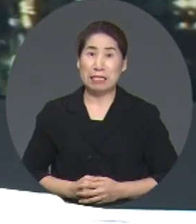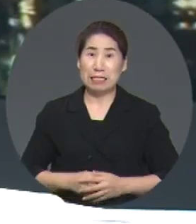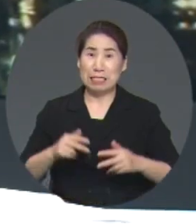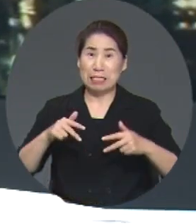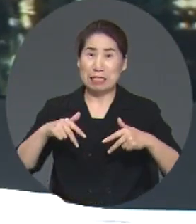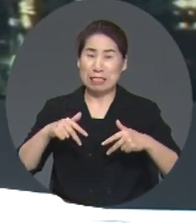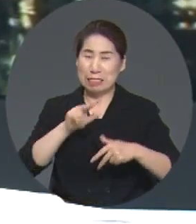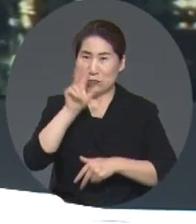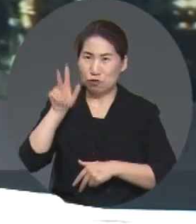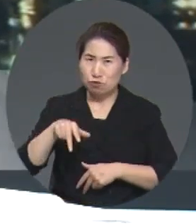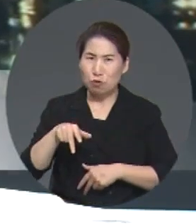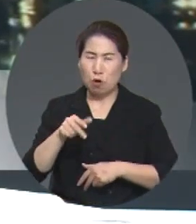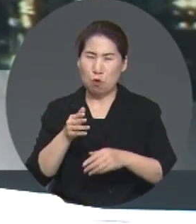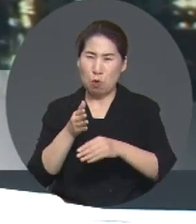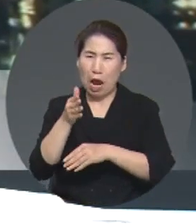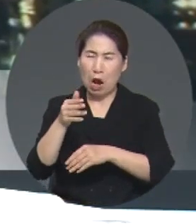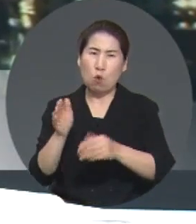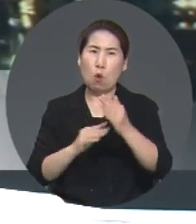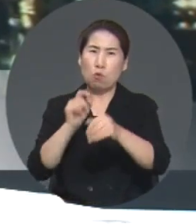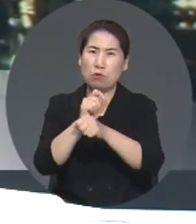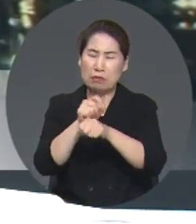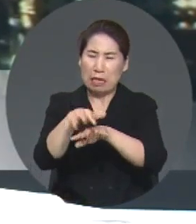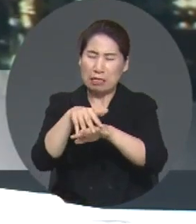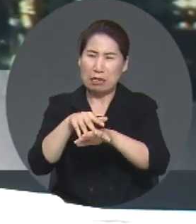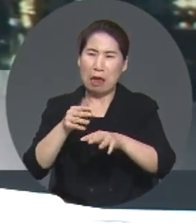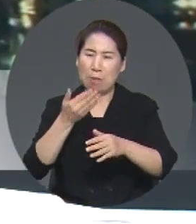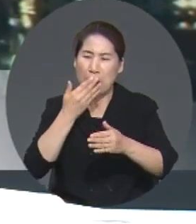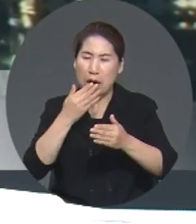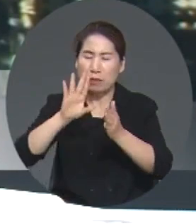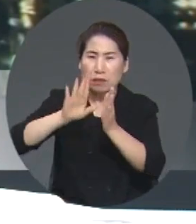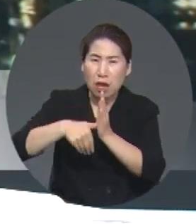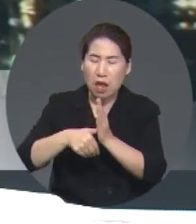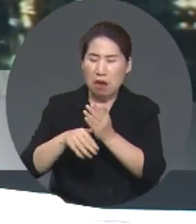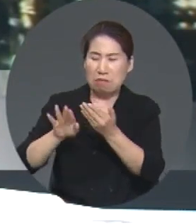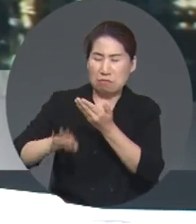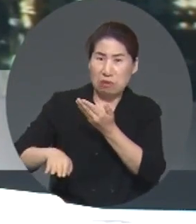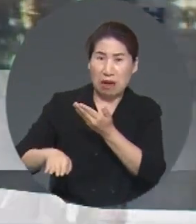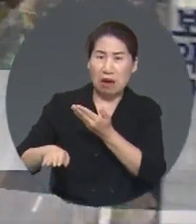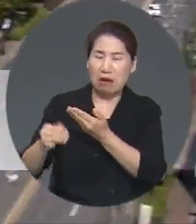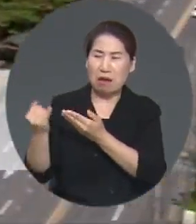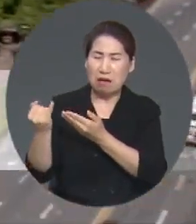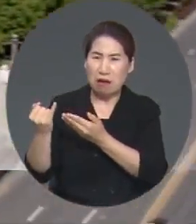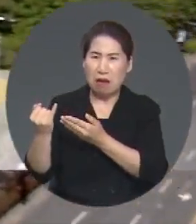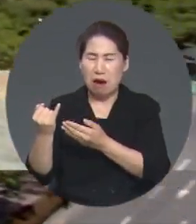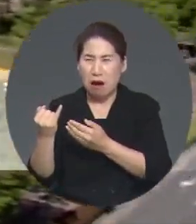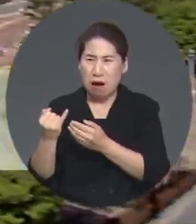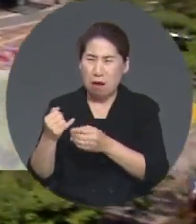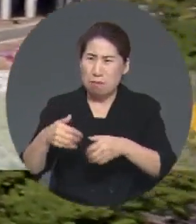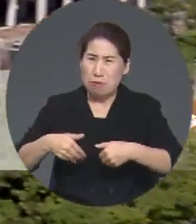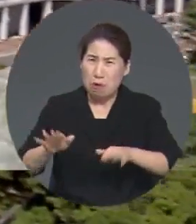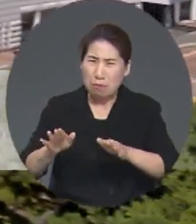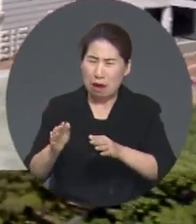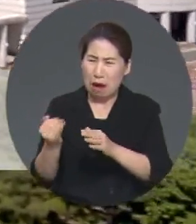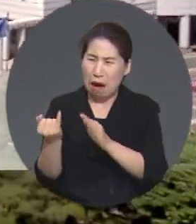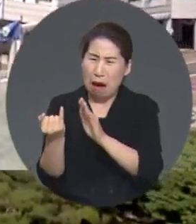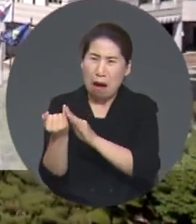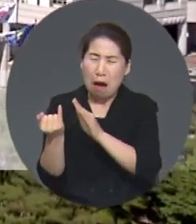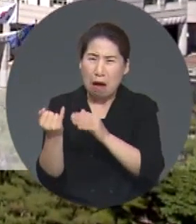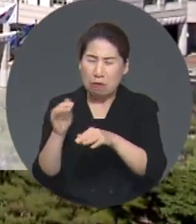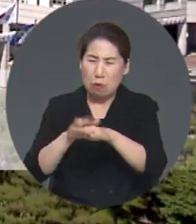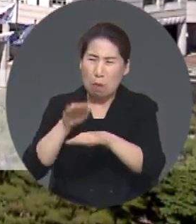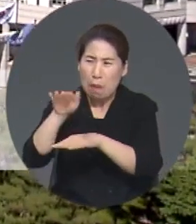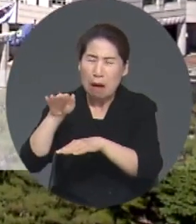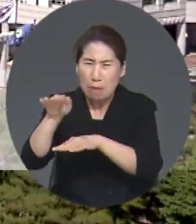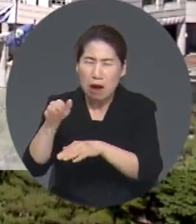진주 씨는 최근 과장급 공무원이 단체 회식 자리에서 부하 직원에게 불필요한 신체 접촉을 여러 차례 했다는